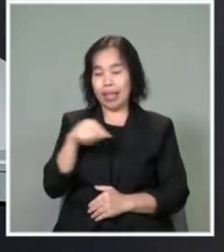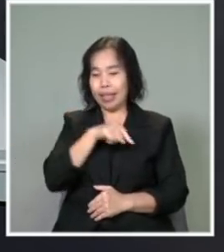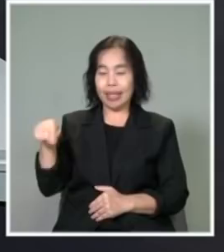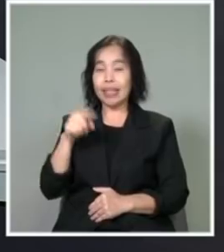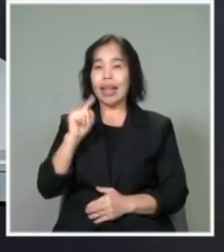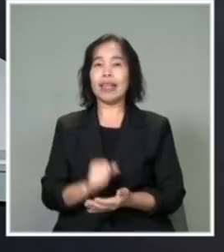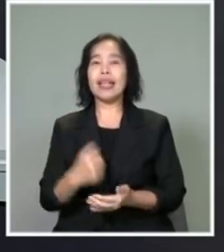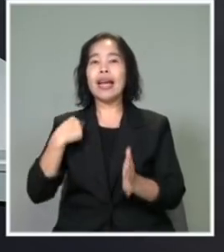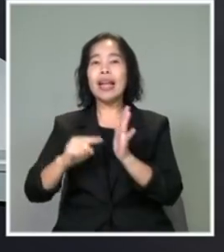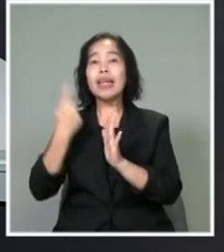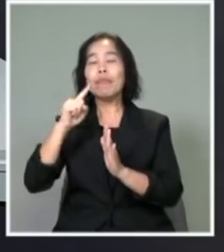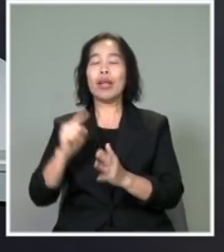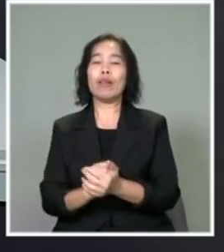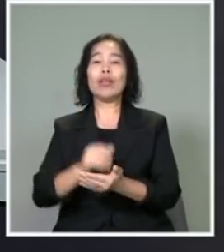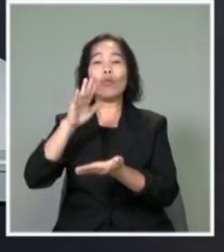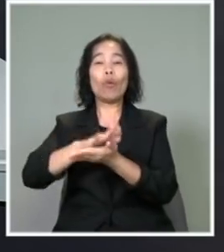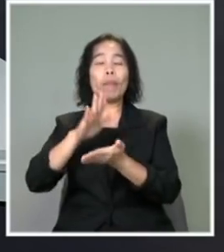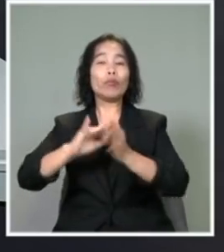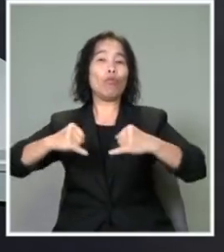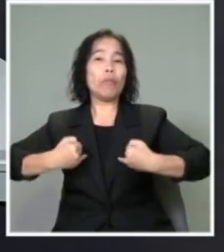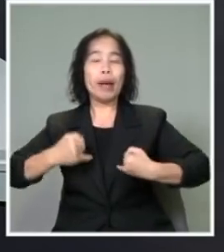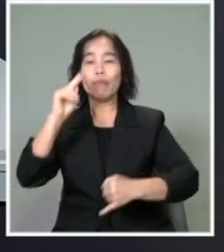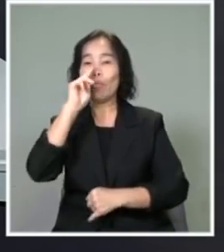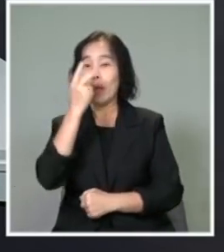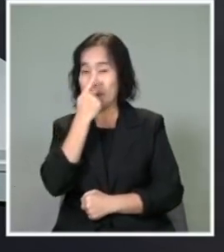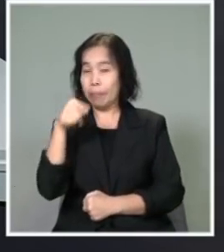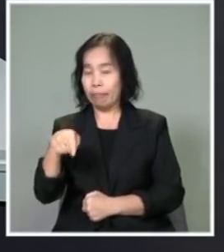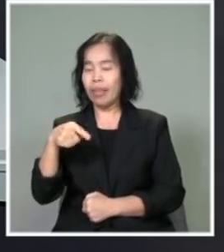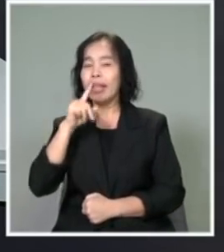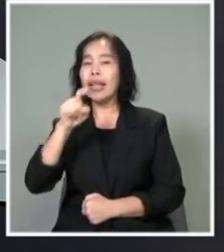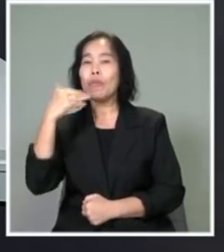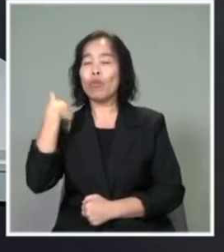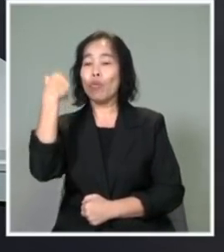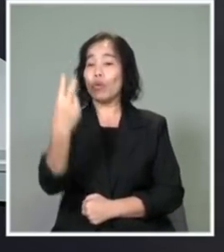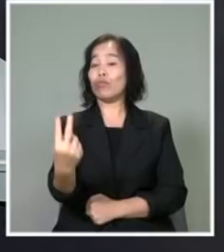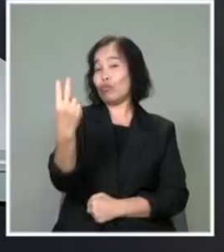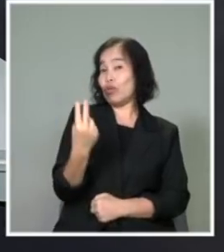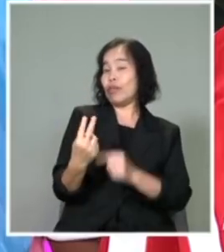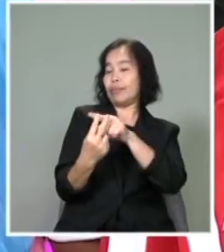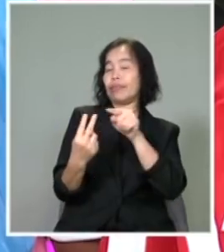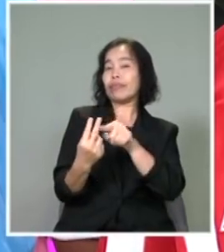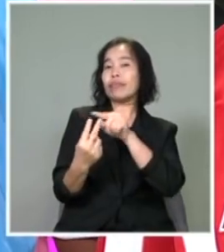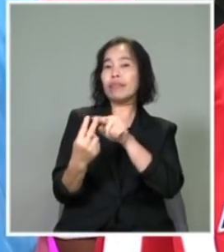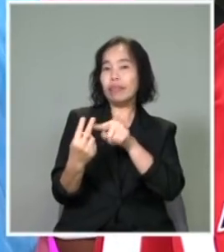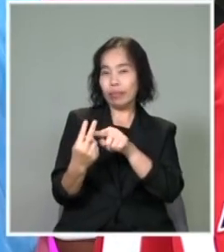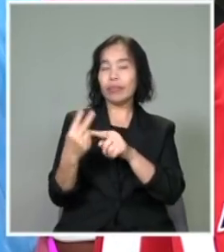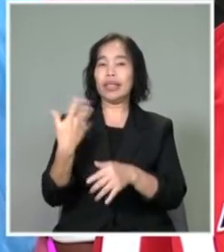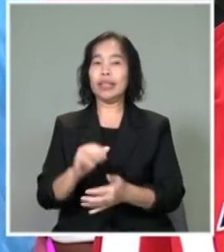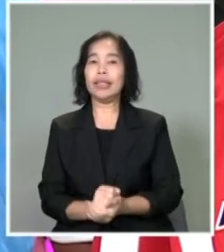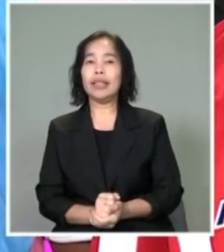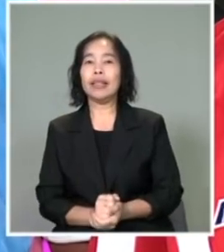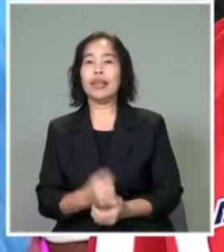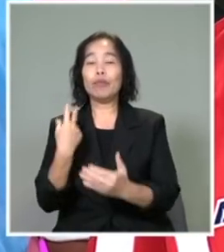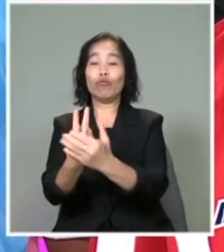ครับเริ่มกันที่ฝั่งของสวนกุหลาบเจ้าภาพกันบ้างนะครับวันนี้มากัน2คนนะครับก็คือสุภกรชีกว้างนะครับนี่มือสังหารฟรีคิก